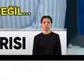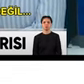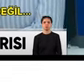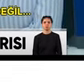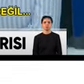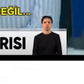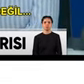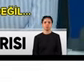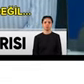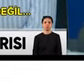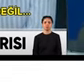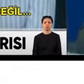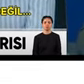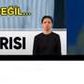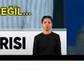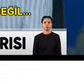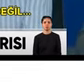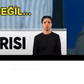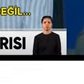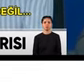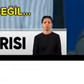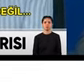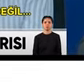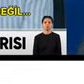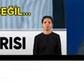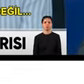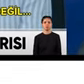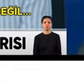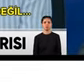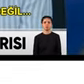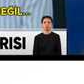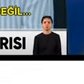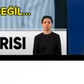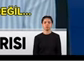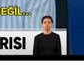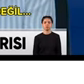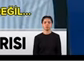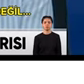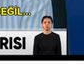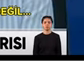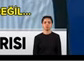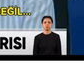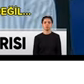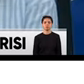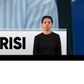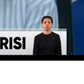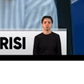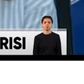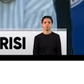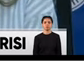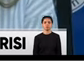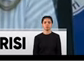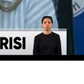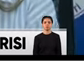şunu da söyleyeyim. İmamoğlu bu oylar benimdir demesin sakın. Aldığı oylar onun değil.